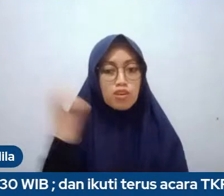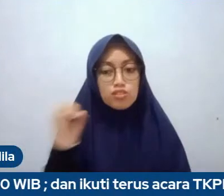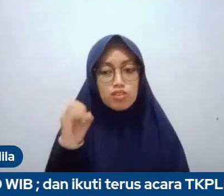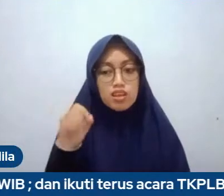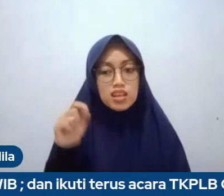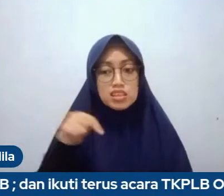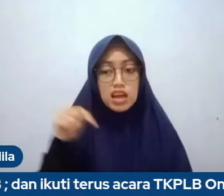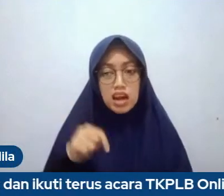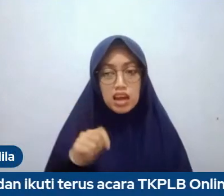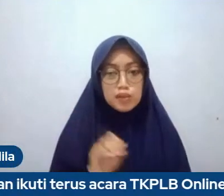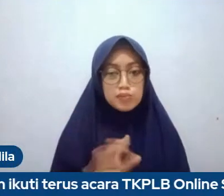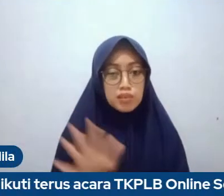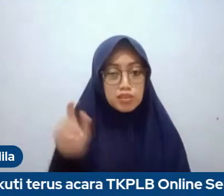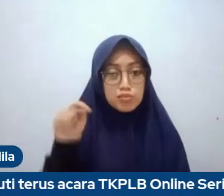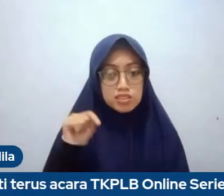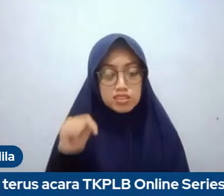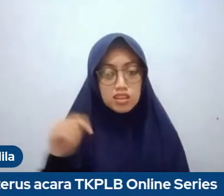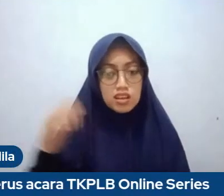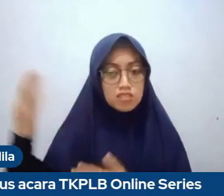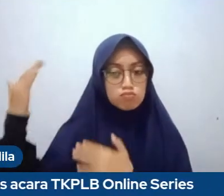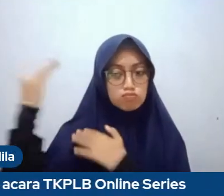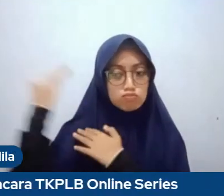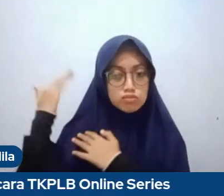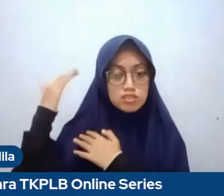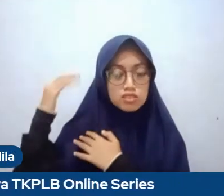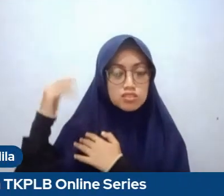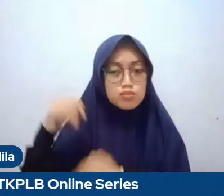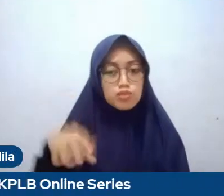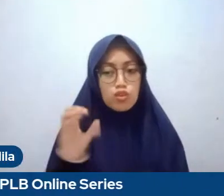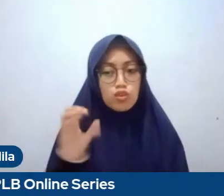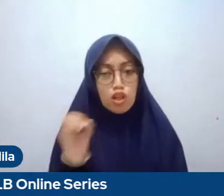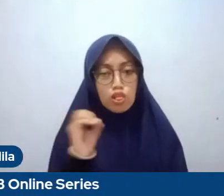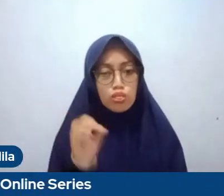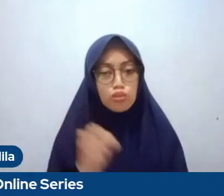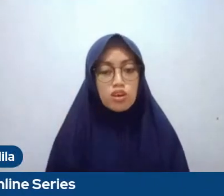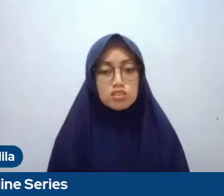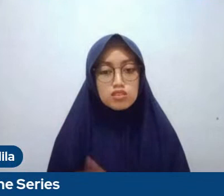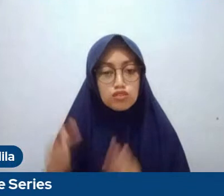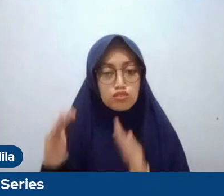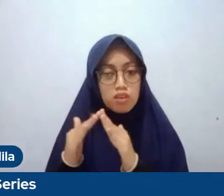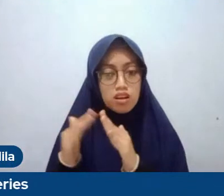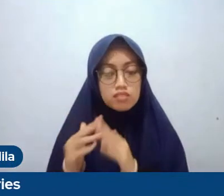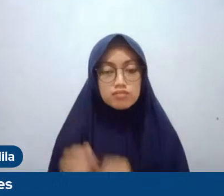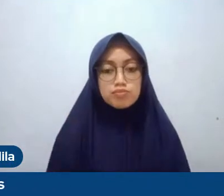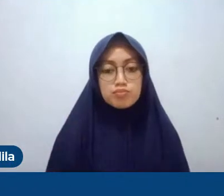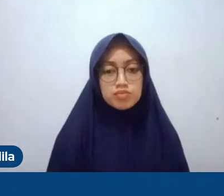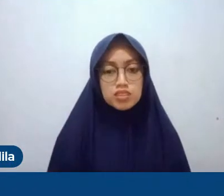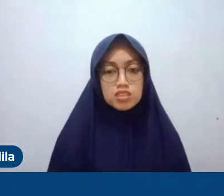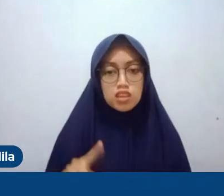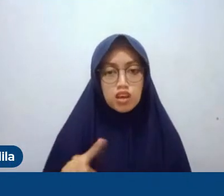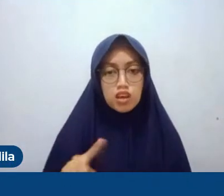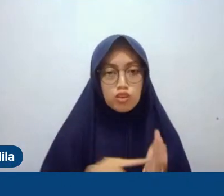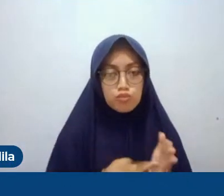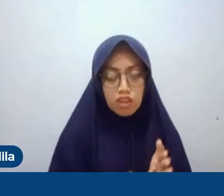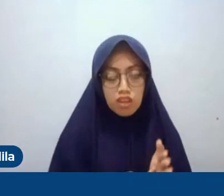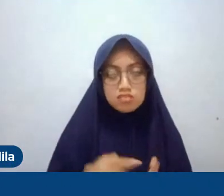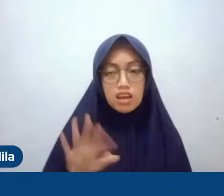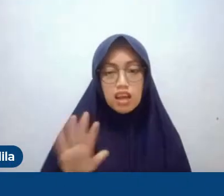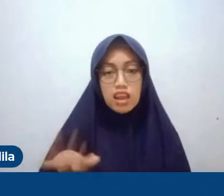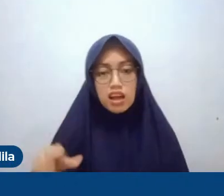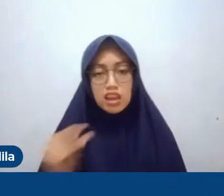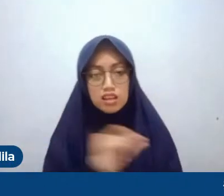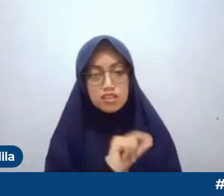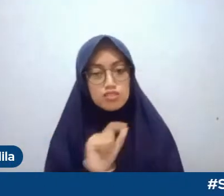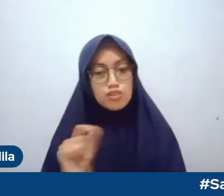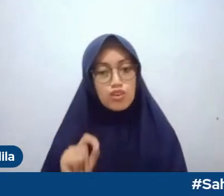ya, namanya tuh anak-anak ya, meskipun memang sudah mulai nih anak-anak sekolah ya, meskipun